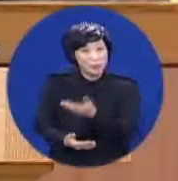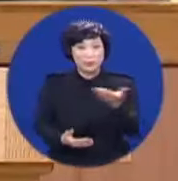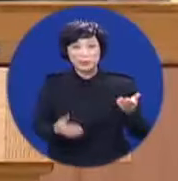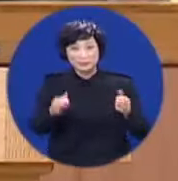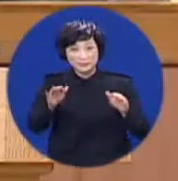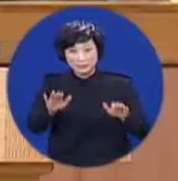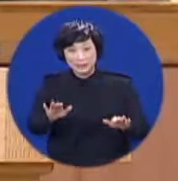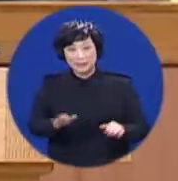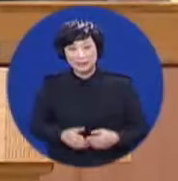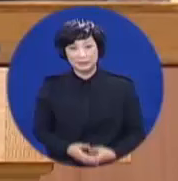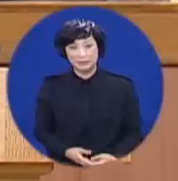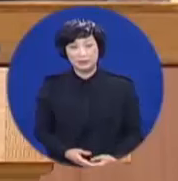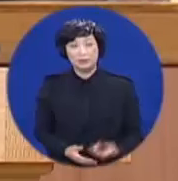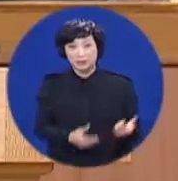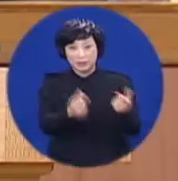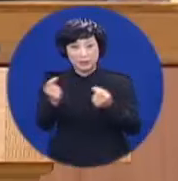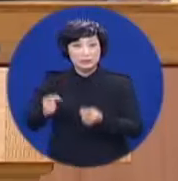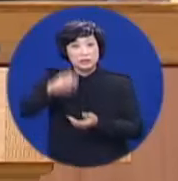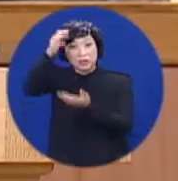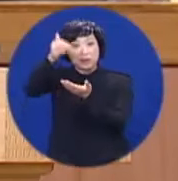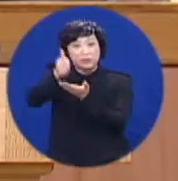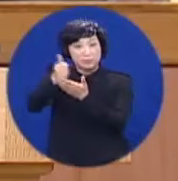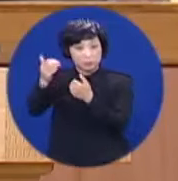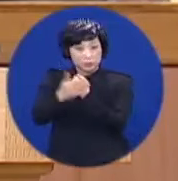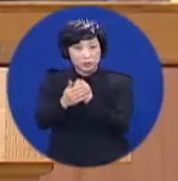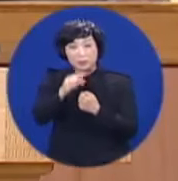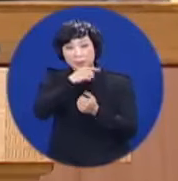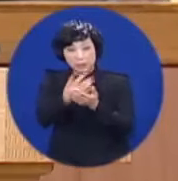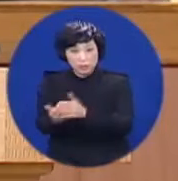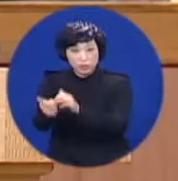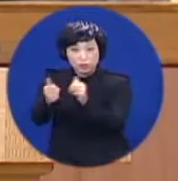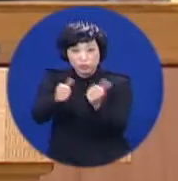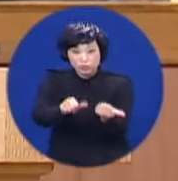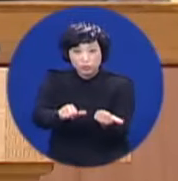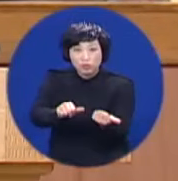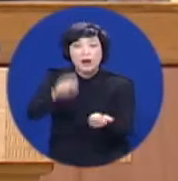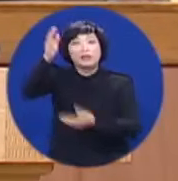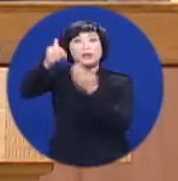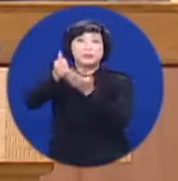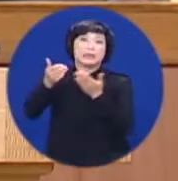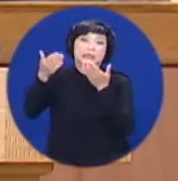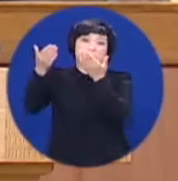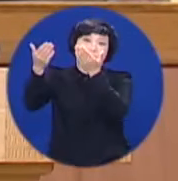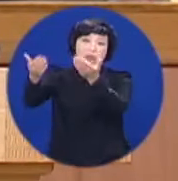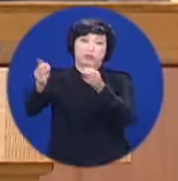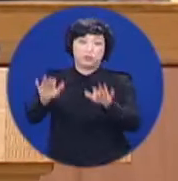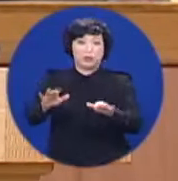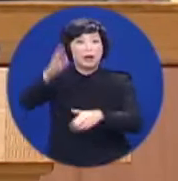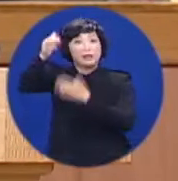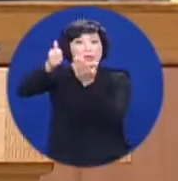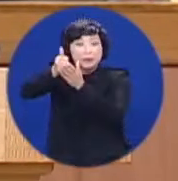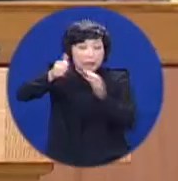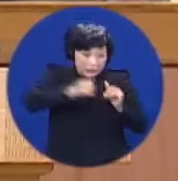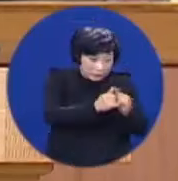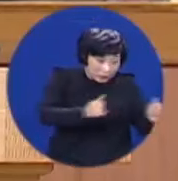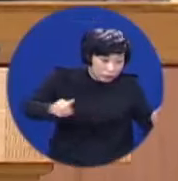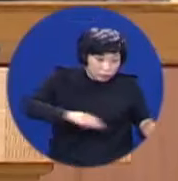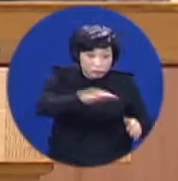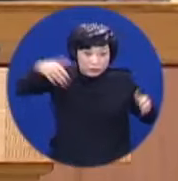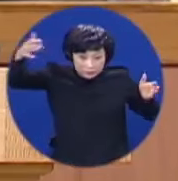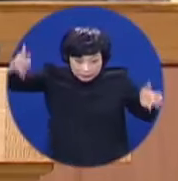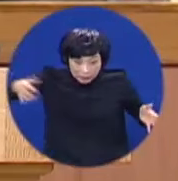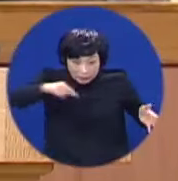이렇게 성령으로 피 흘려 죽으셔 하나님께 드려서 하나님과 인간